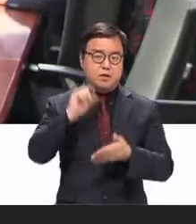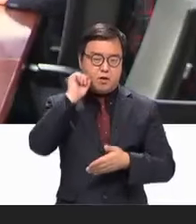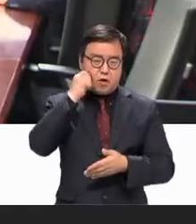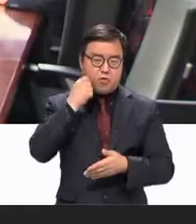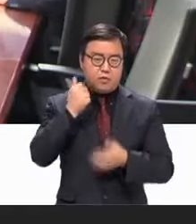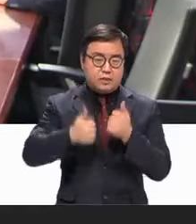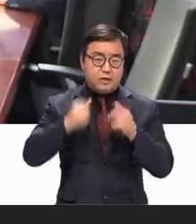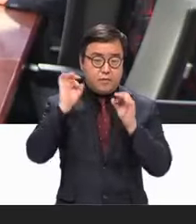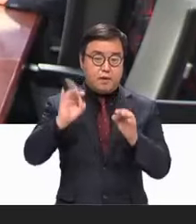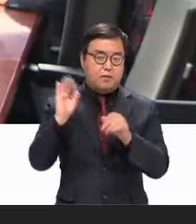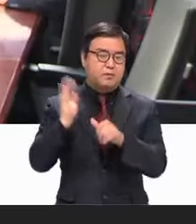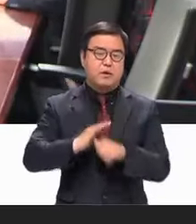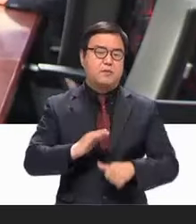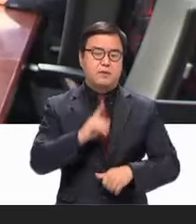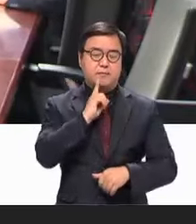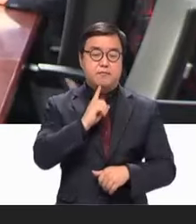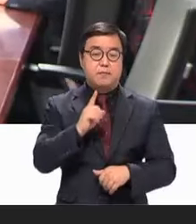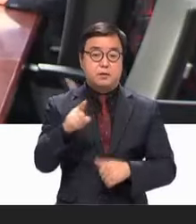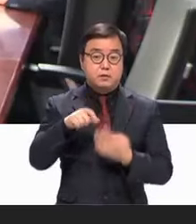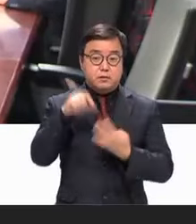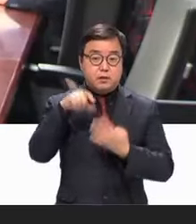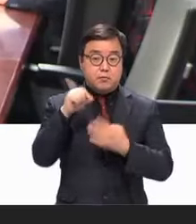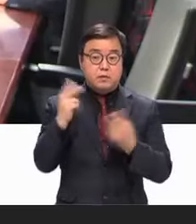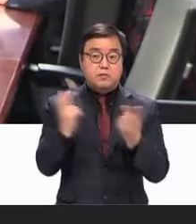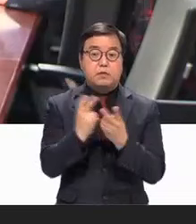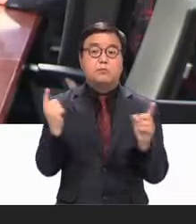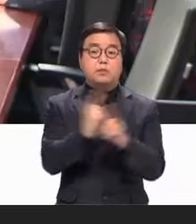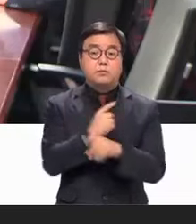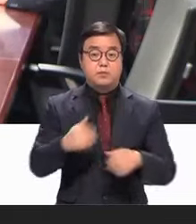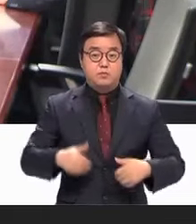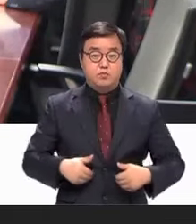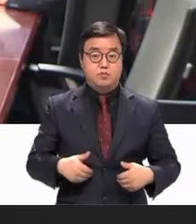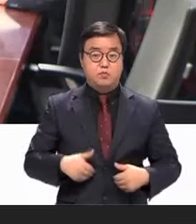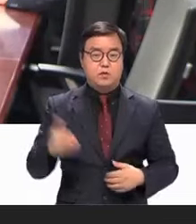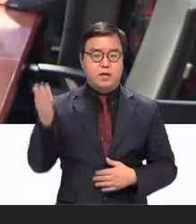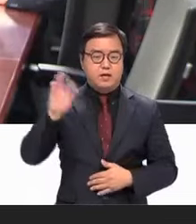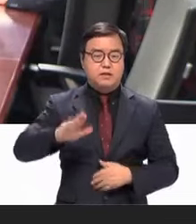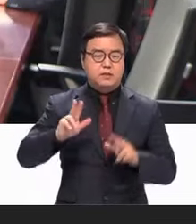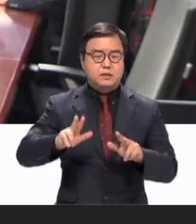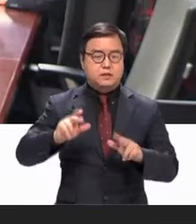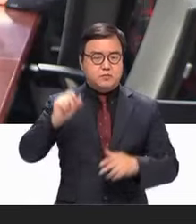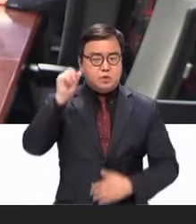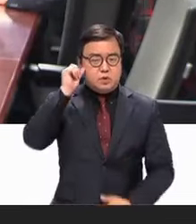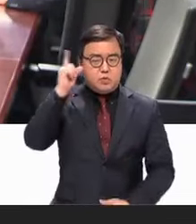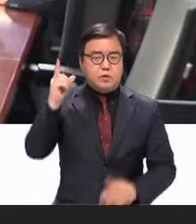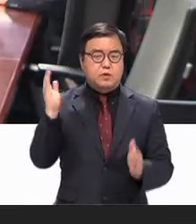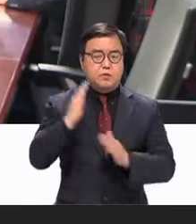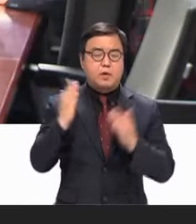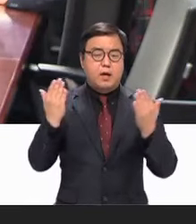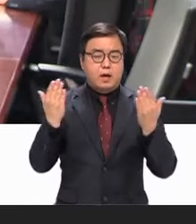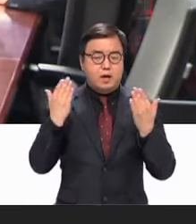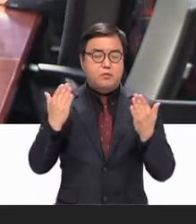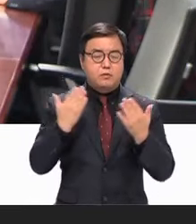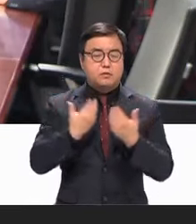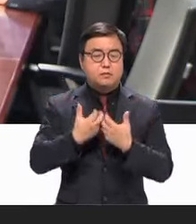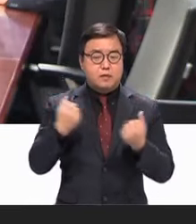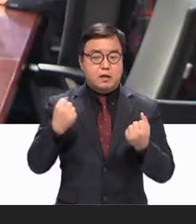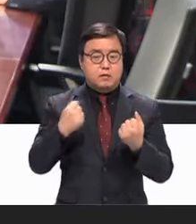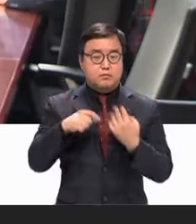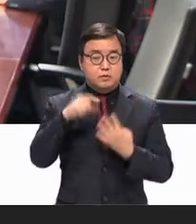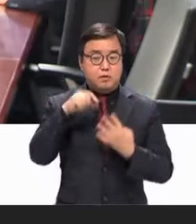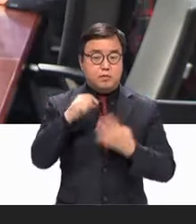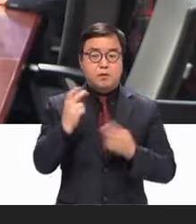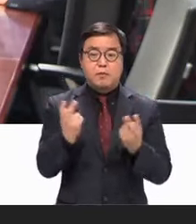거죠 선발 방법이 방법 자체를 바꿔야 되는데 지금은 영재학교는 달리 다른 선발 방법이 없다고 주장을 하고